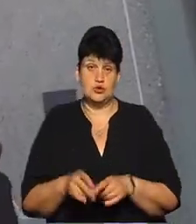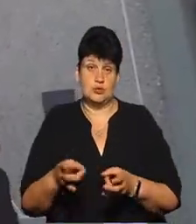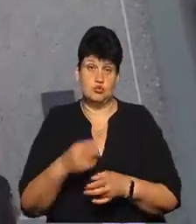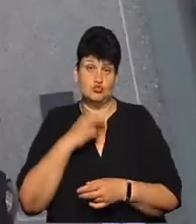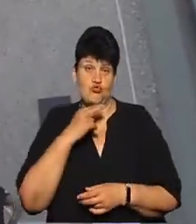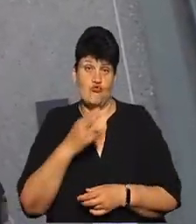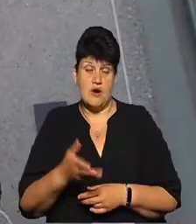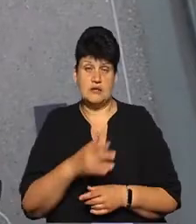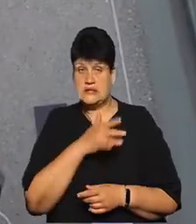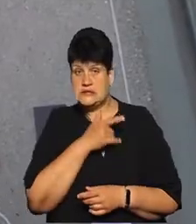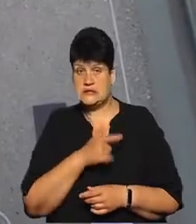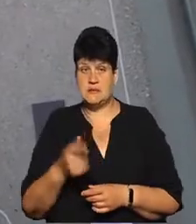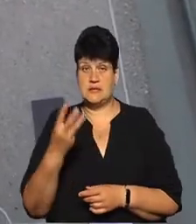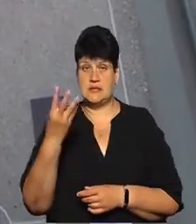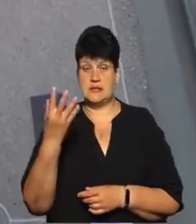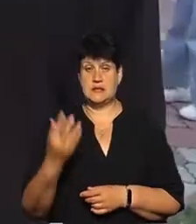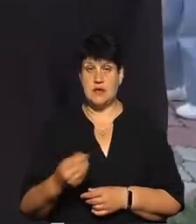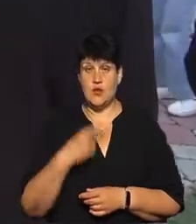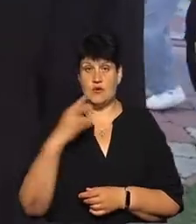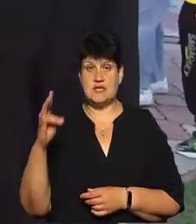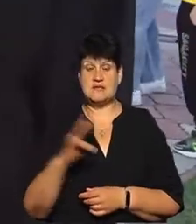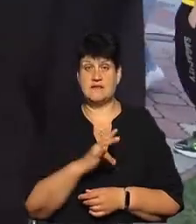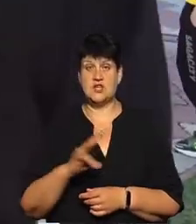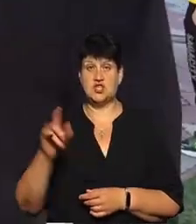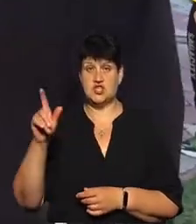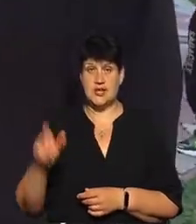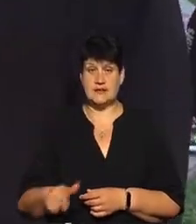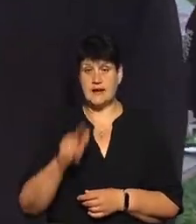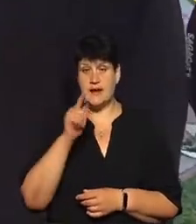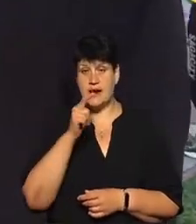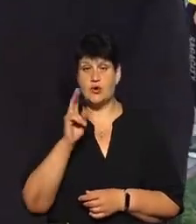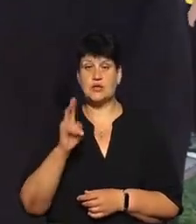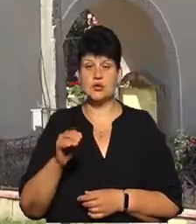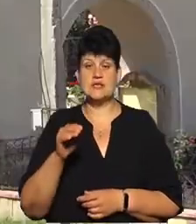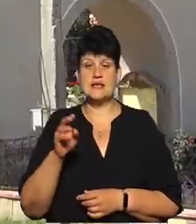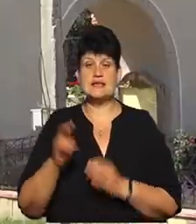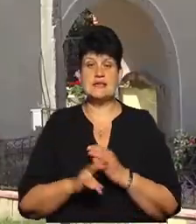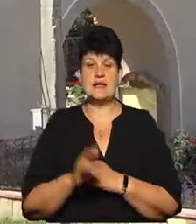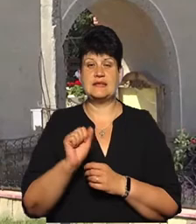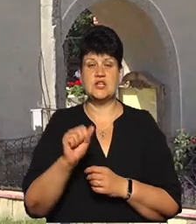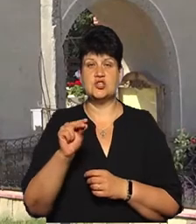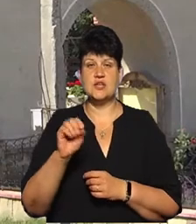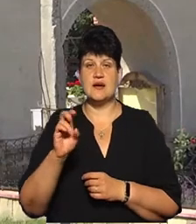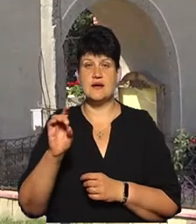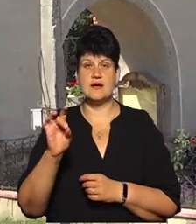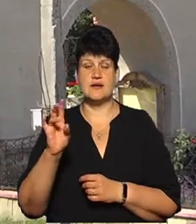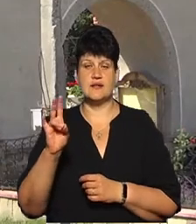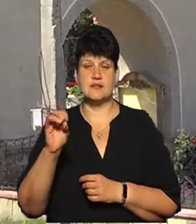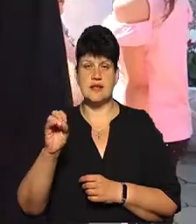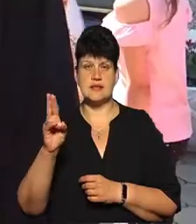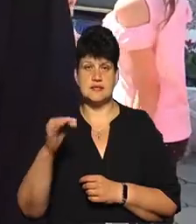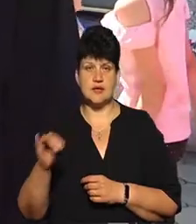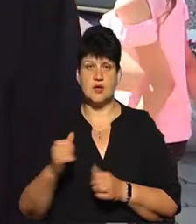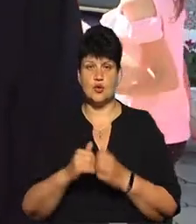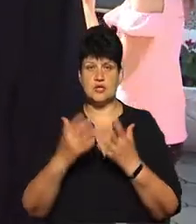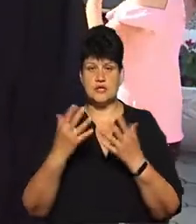триває протягом 3 днів, каже священик Української греко-католицької церкви Андрій Чернецький. За його словами, кожен день розпочинається з молитви.